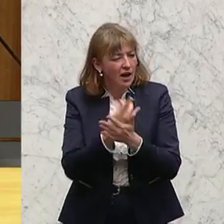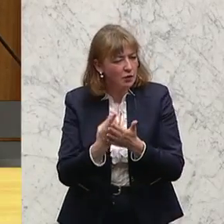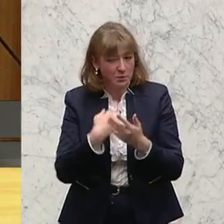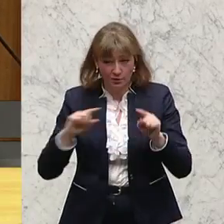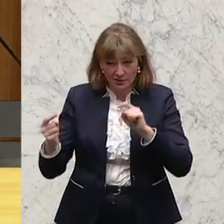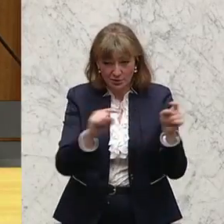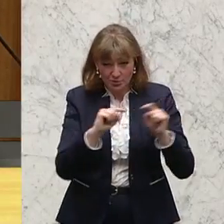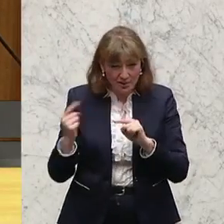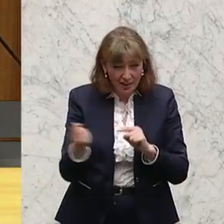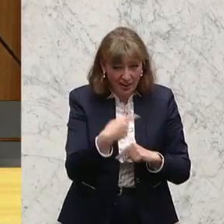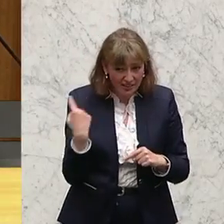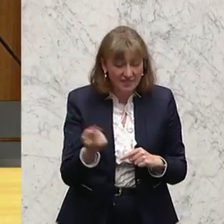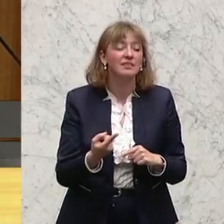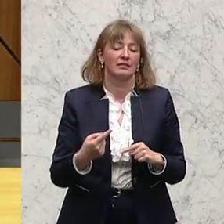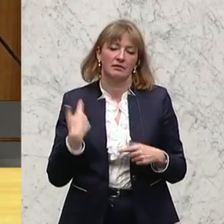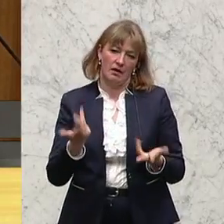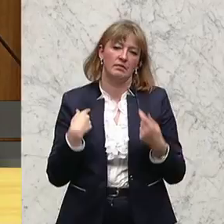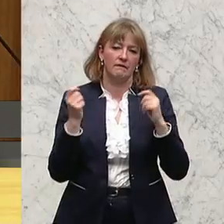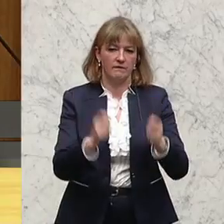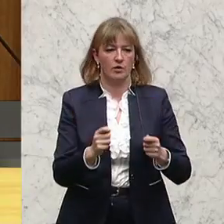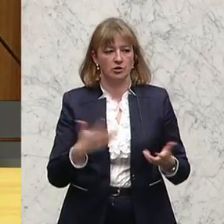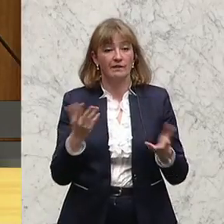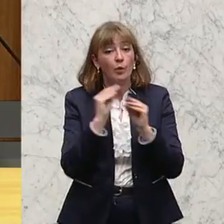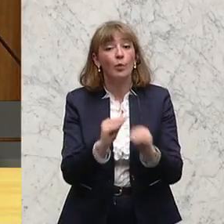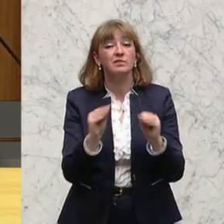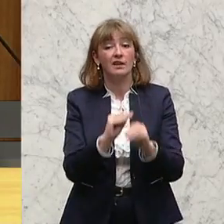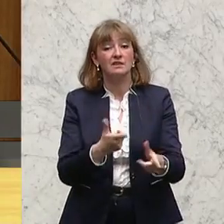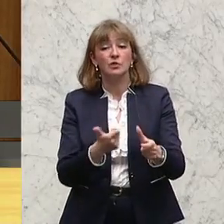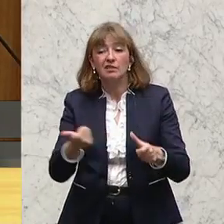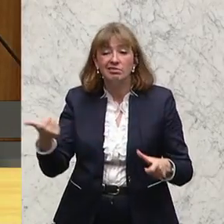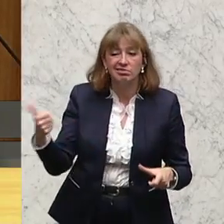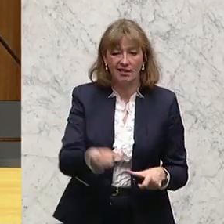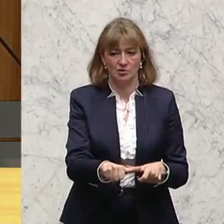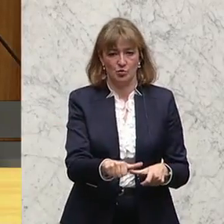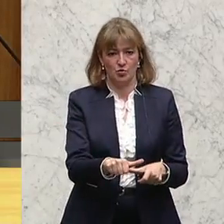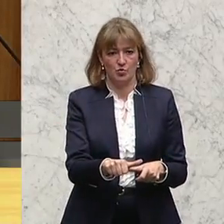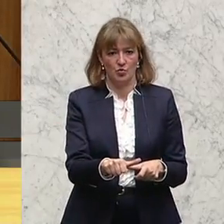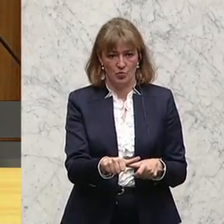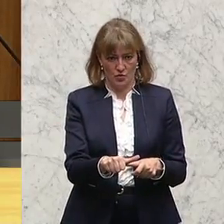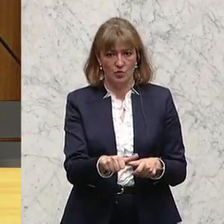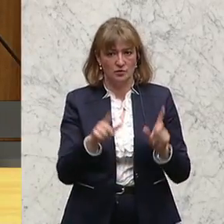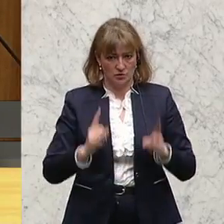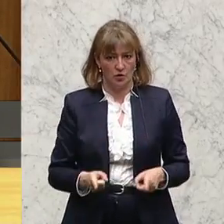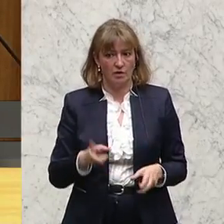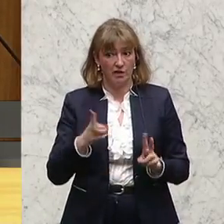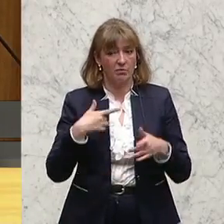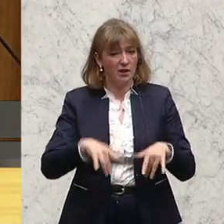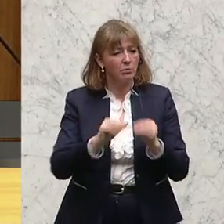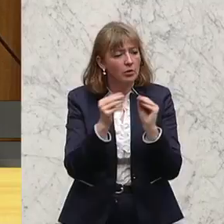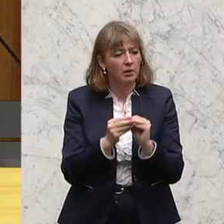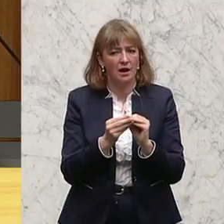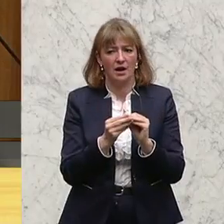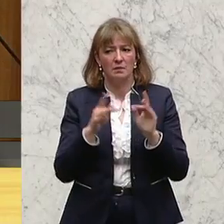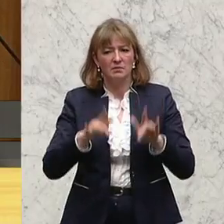diskutieren, dann würde ich vorschlagen, dass Sie den Unterrichtsausschuss dazunehmen. Wir haben nämlich das Problem, dass viele Probleme, die